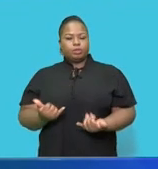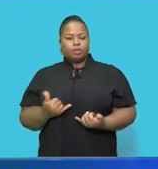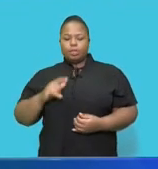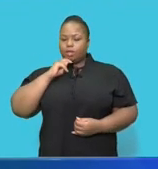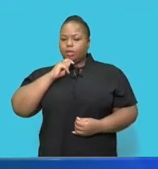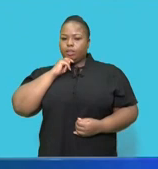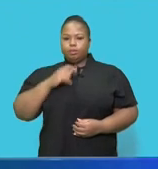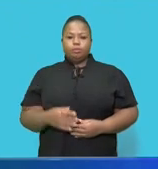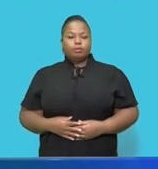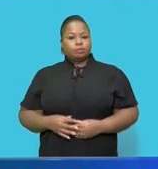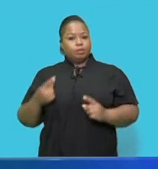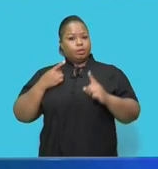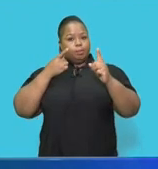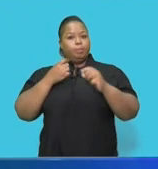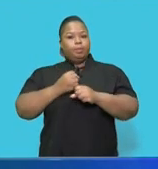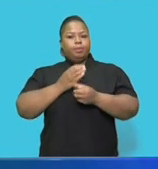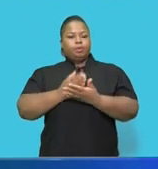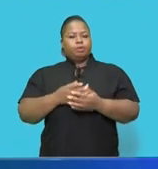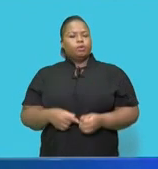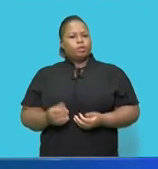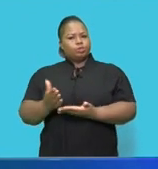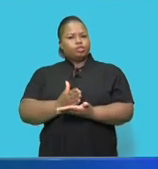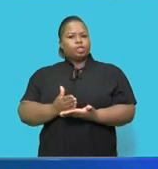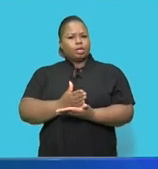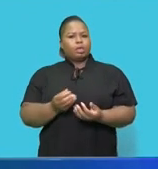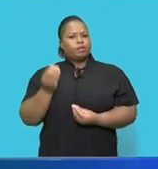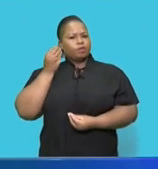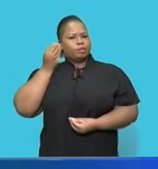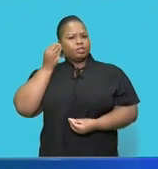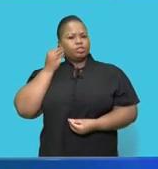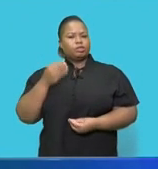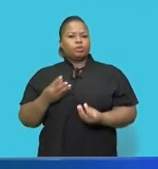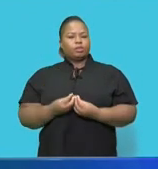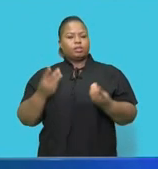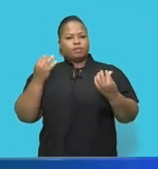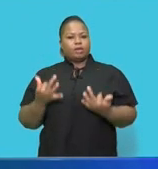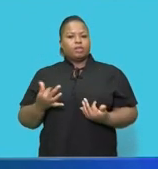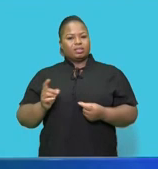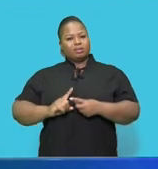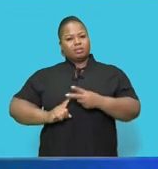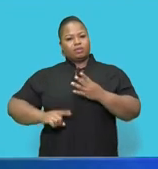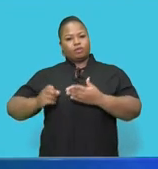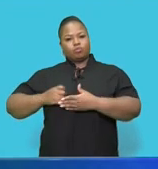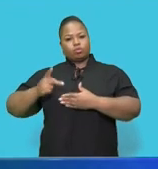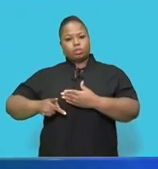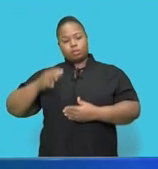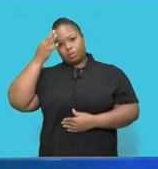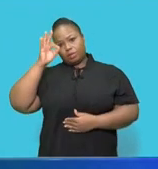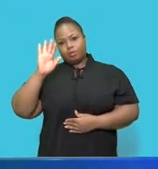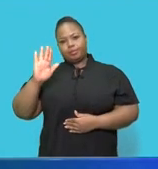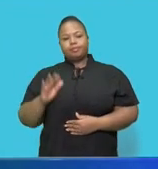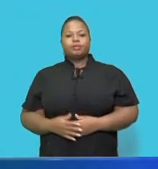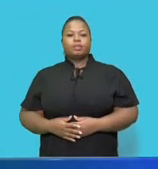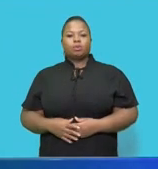ekuseni. Le ngxoxo ihlose ukucobelelana ngolwazi nokubambisana kubalingani bezezimali kumaprojekthi amakhulu kahulumeni